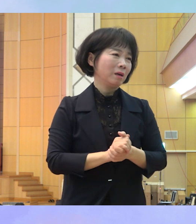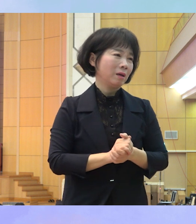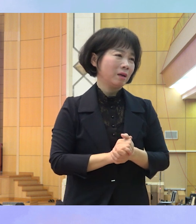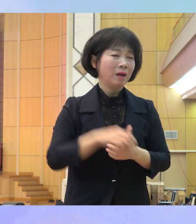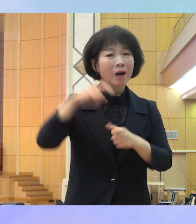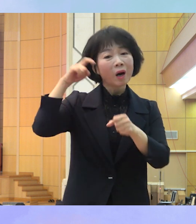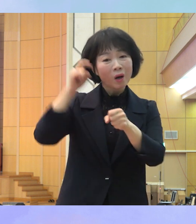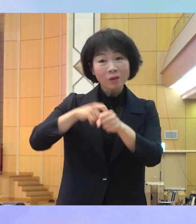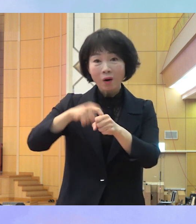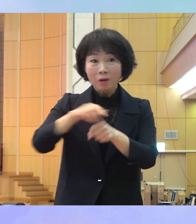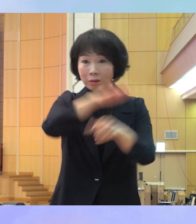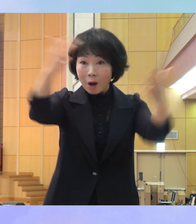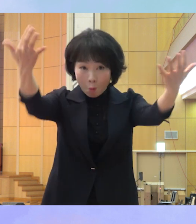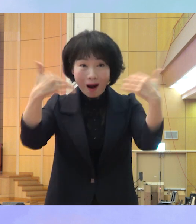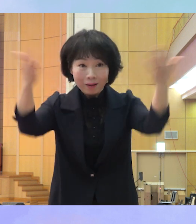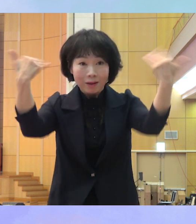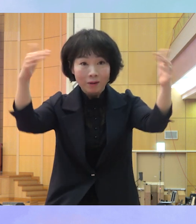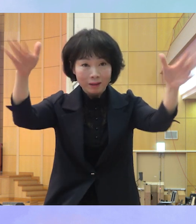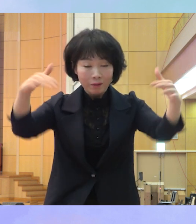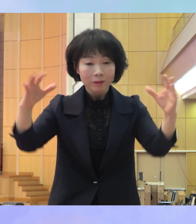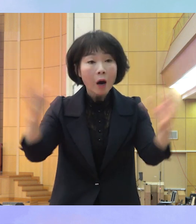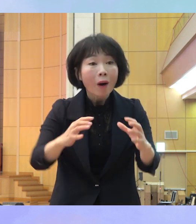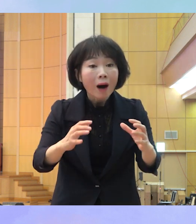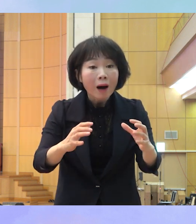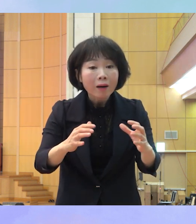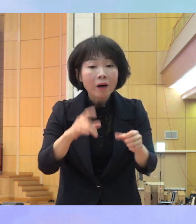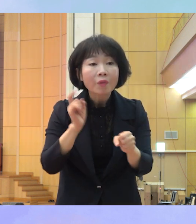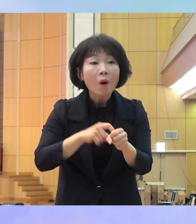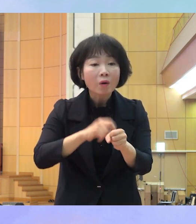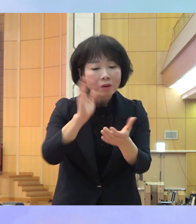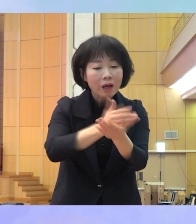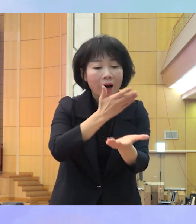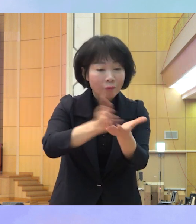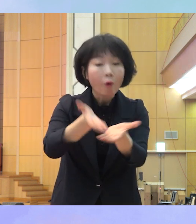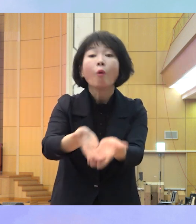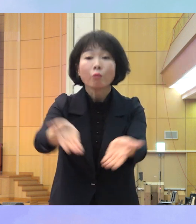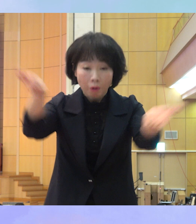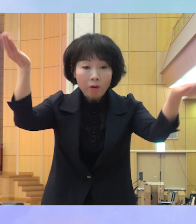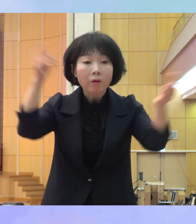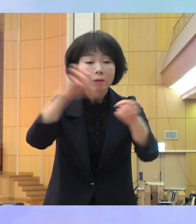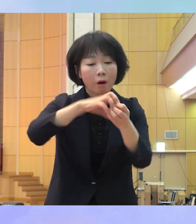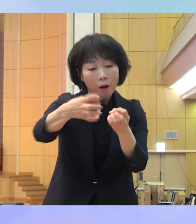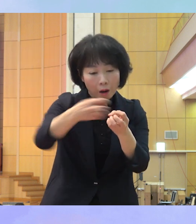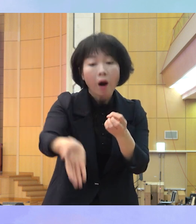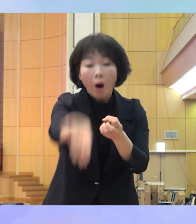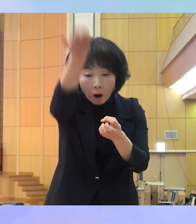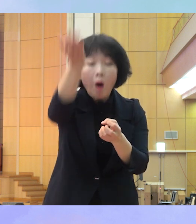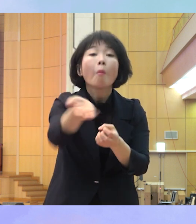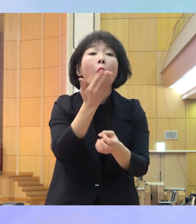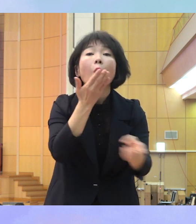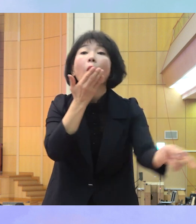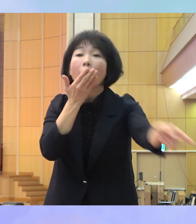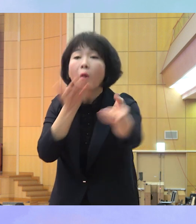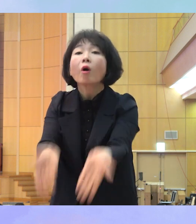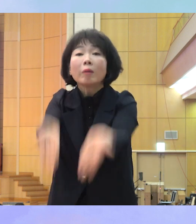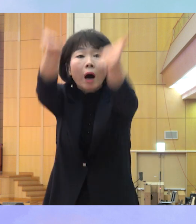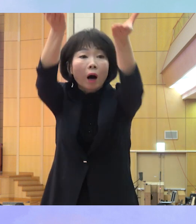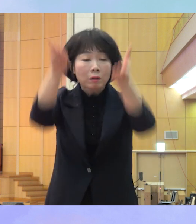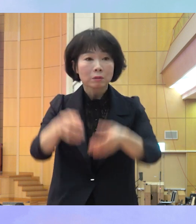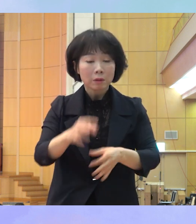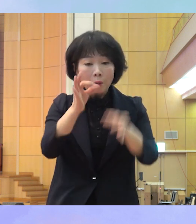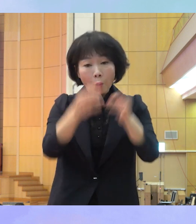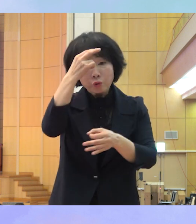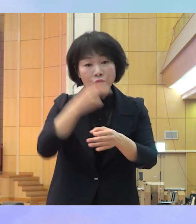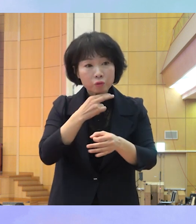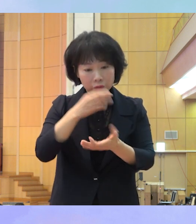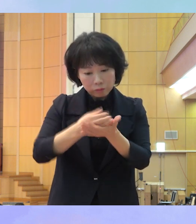이제 떡을 나눠주시고 먹으라고 하시고 또 포도주를 주시면서 마시라고 하셨는데, 이